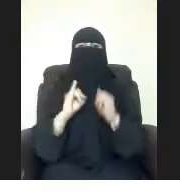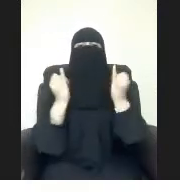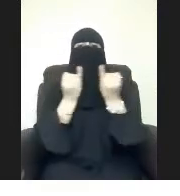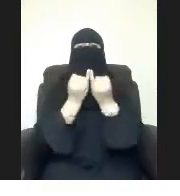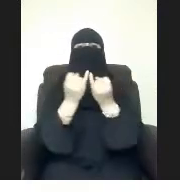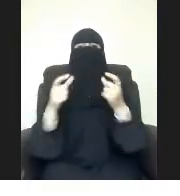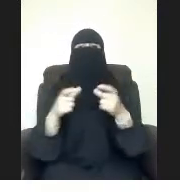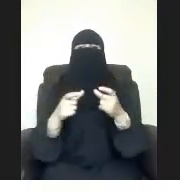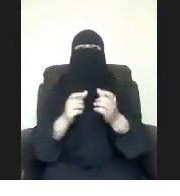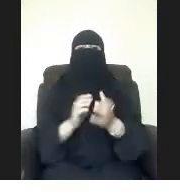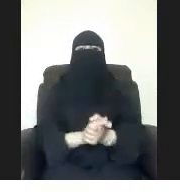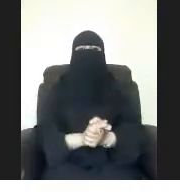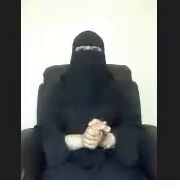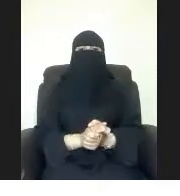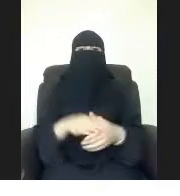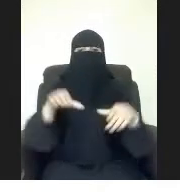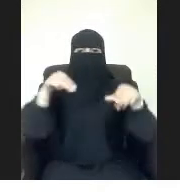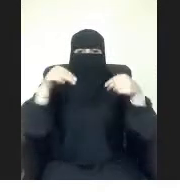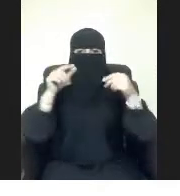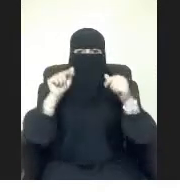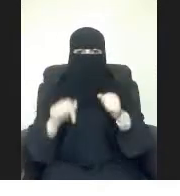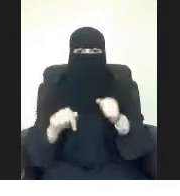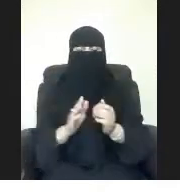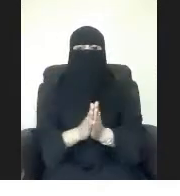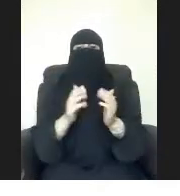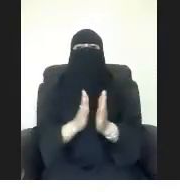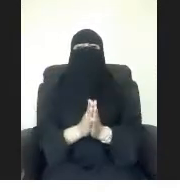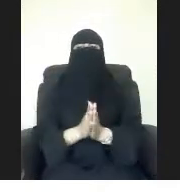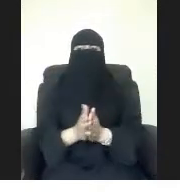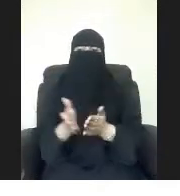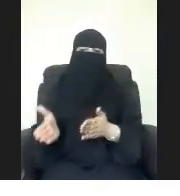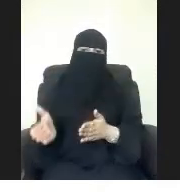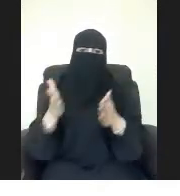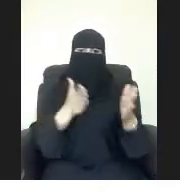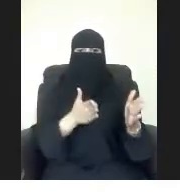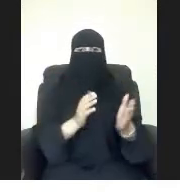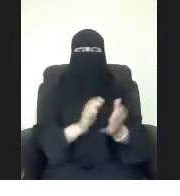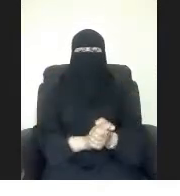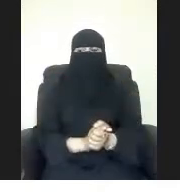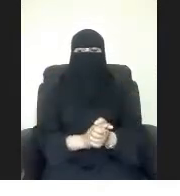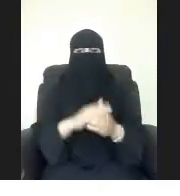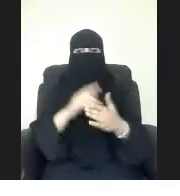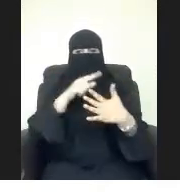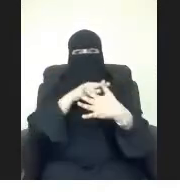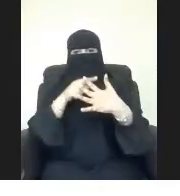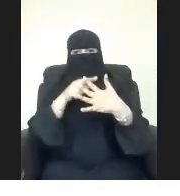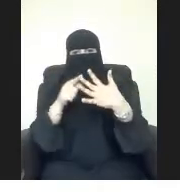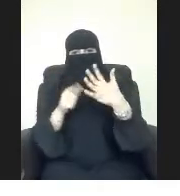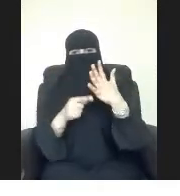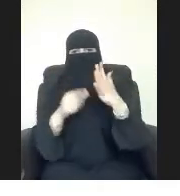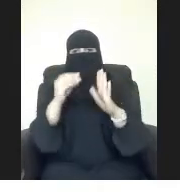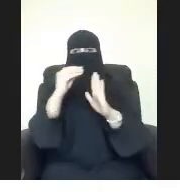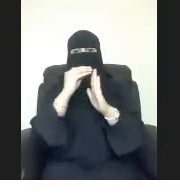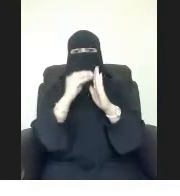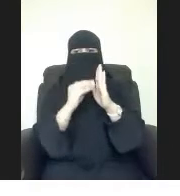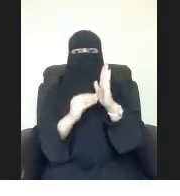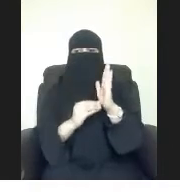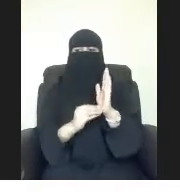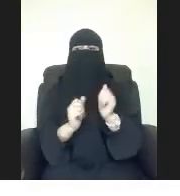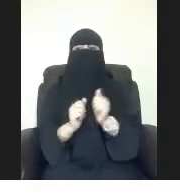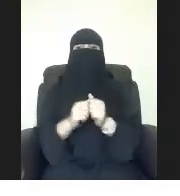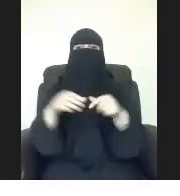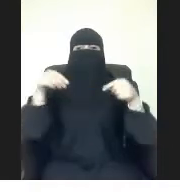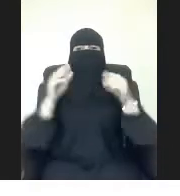هذه الورقة بعنوان تعلم مدمج المفهوم والنموذج. محاور هذه الورقة هي محاور كبيرة، ولكن مناقشتها